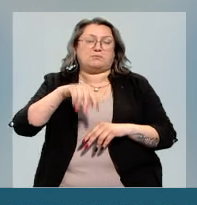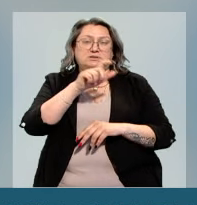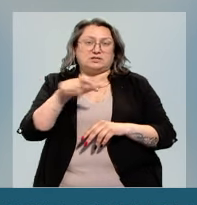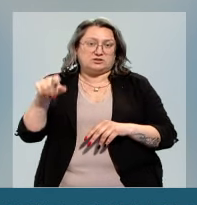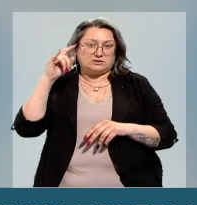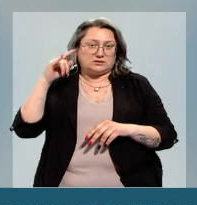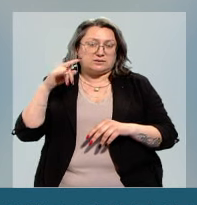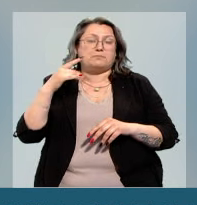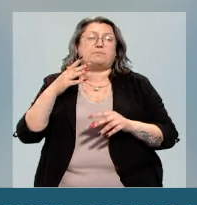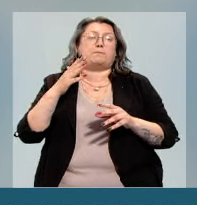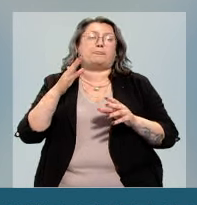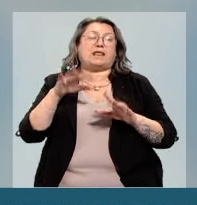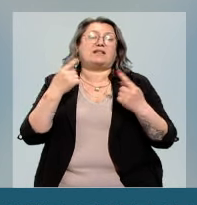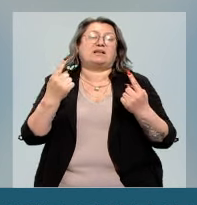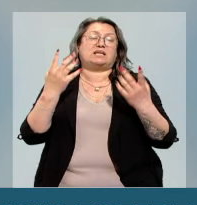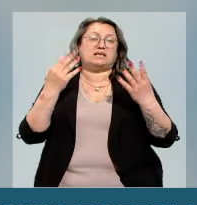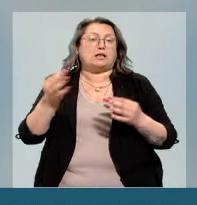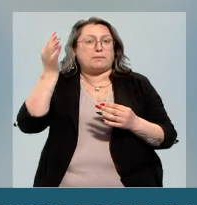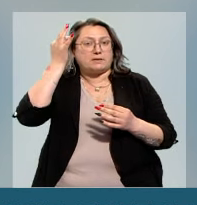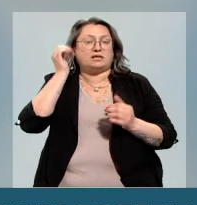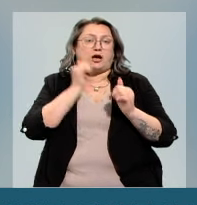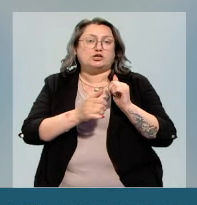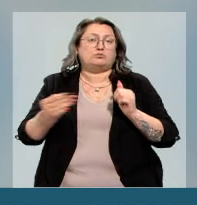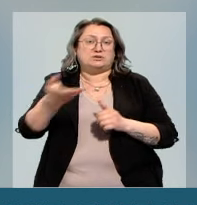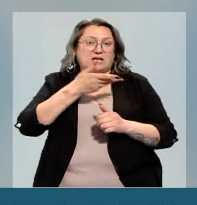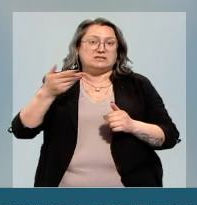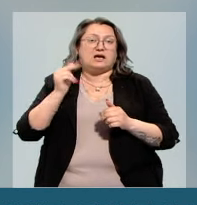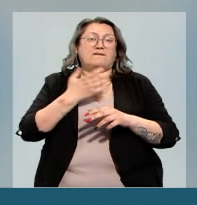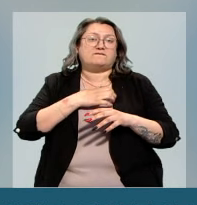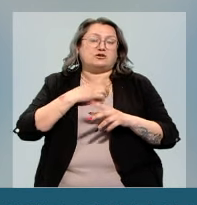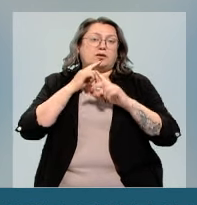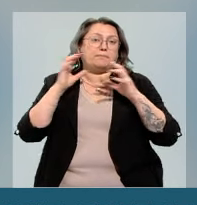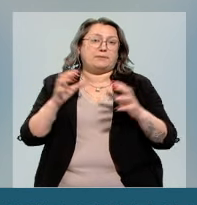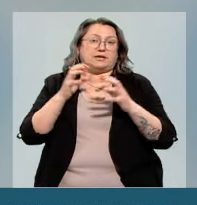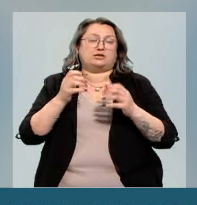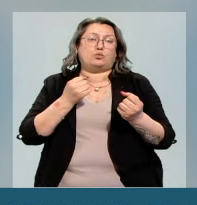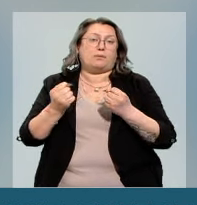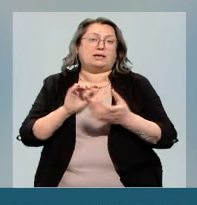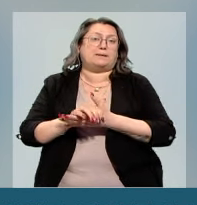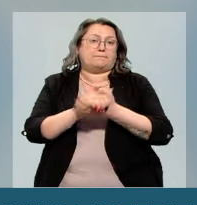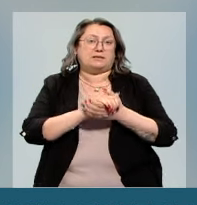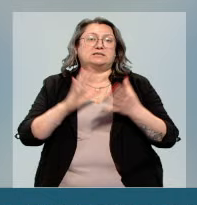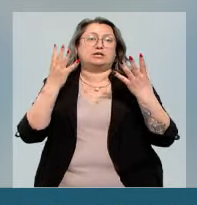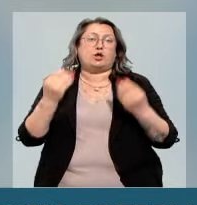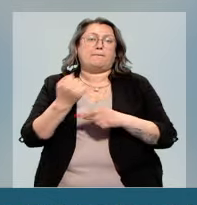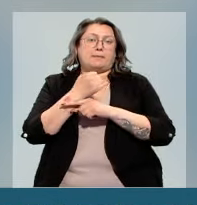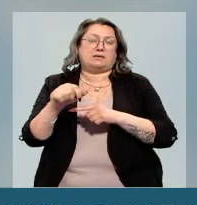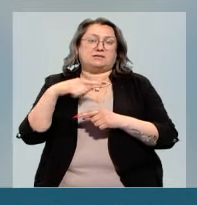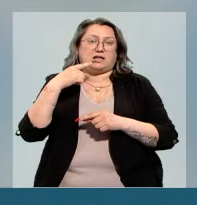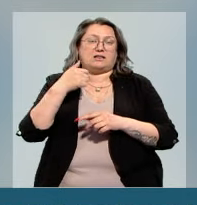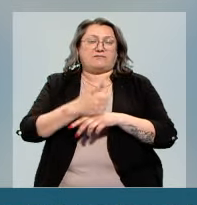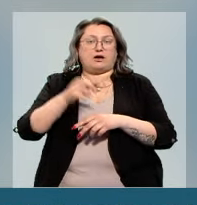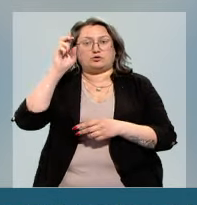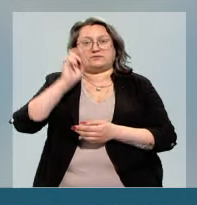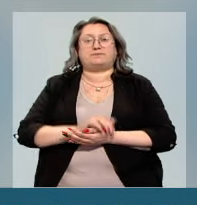согражданам. Пусть этот великий день напоминает каждому из нас, как важно беречь и укреплять мир. С Днем Победы, сказал